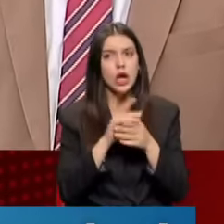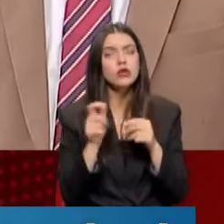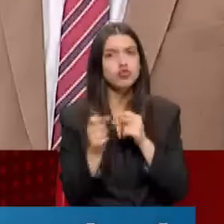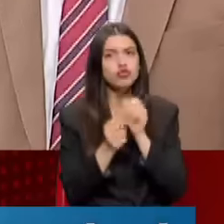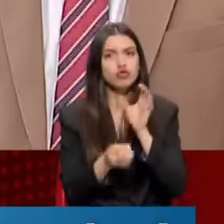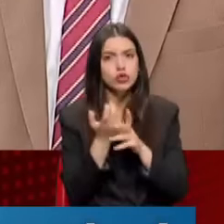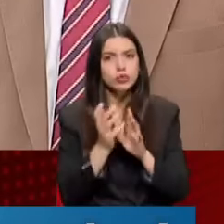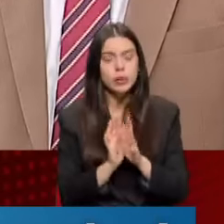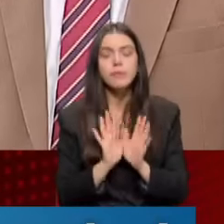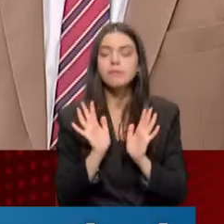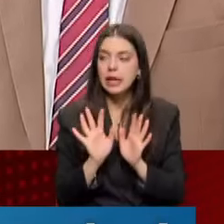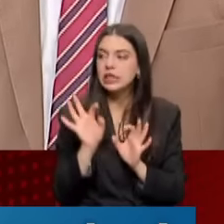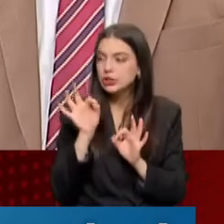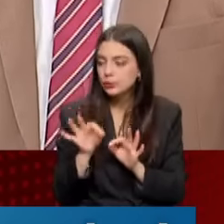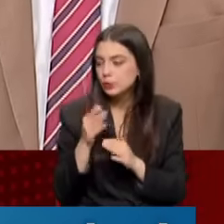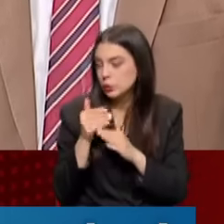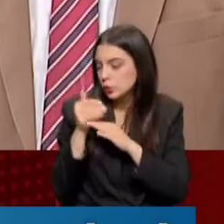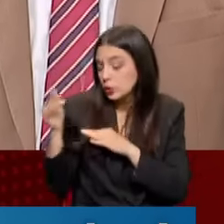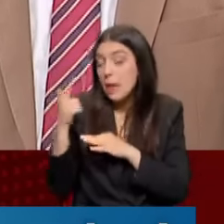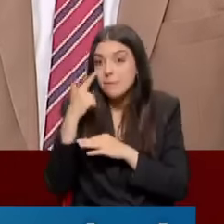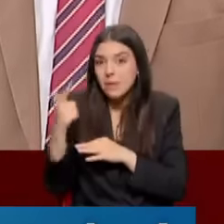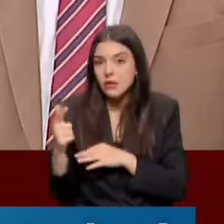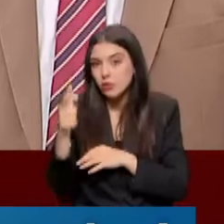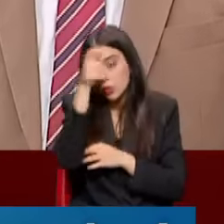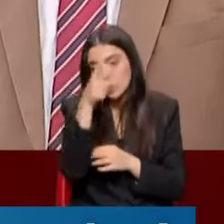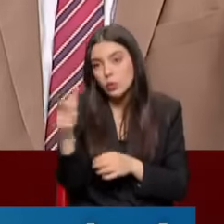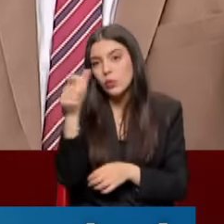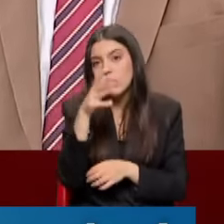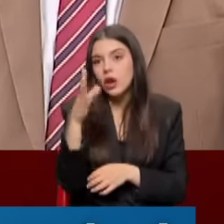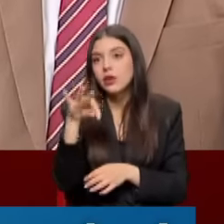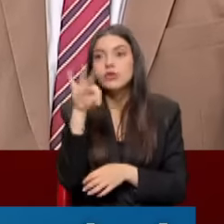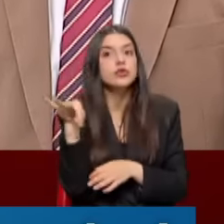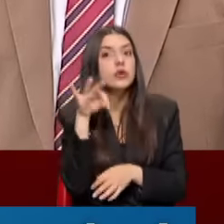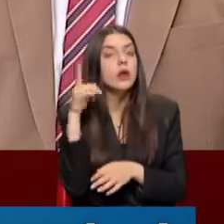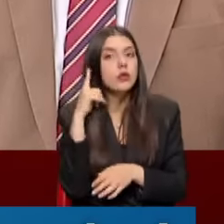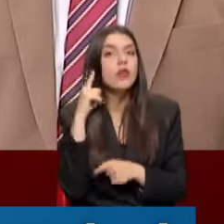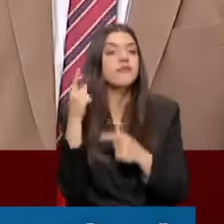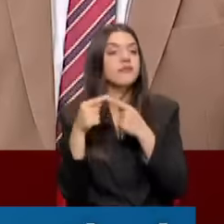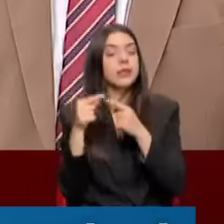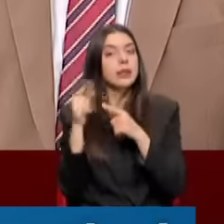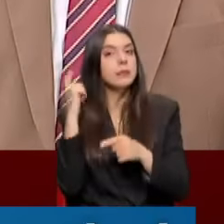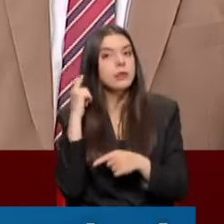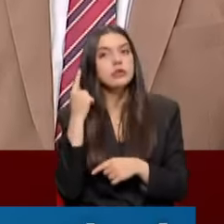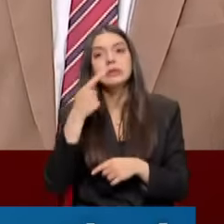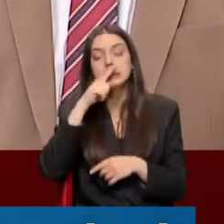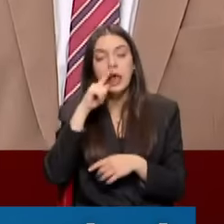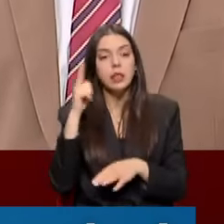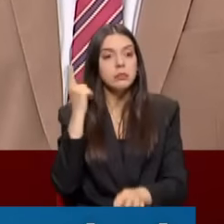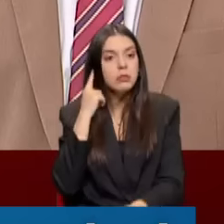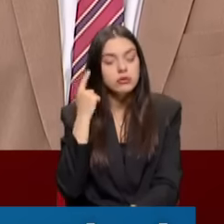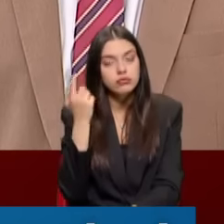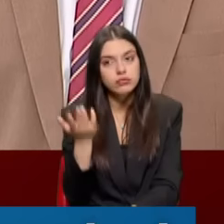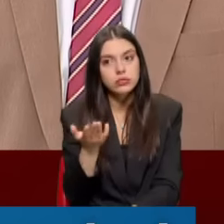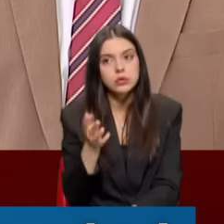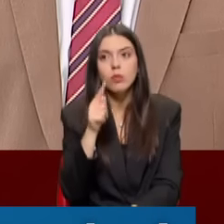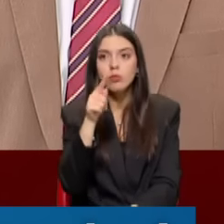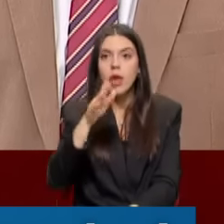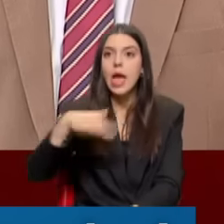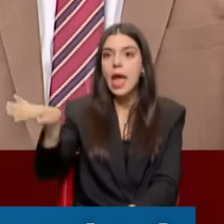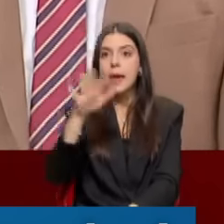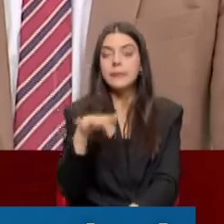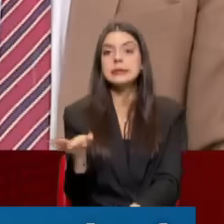izley tak yani şimdi uzaktan baktığın zaman Türkiye'ye çayı meşhur fındığı meşhur zeytini meşhur Yani bunların böyle